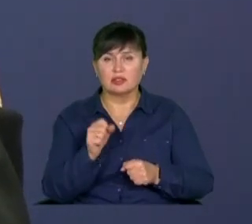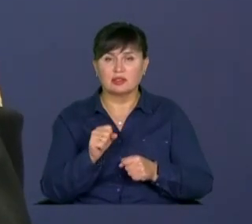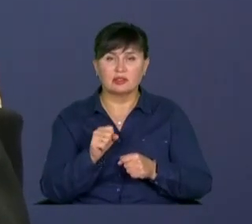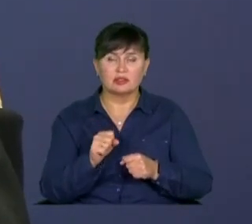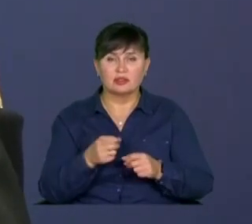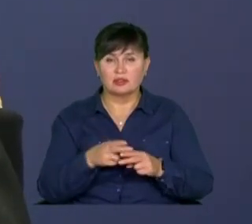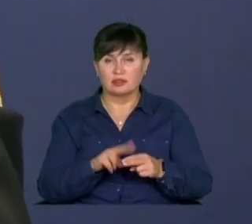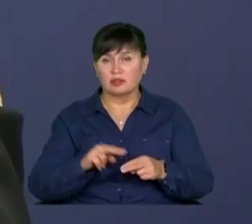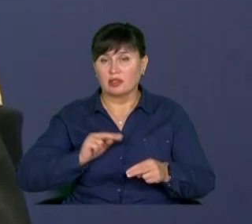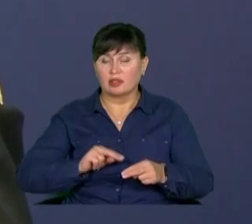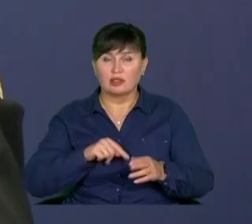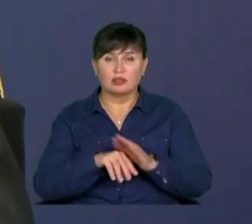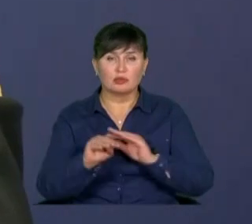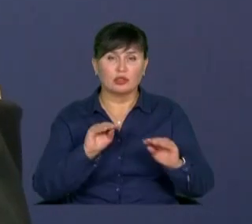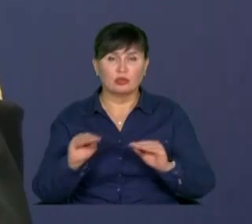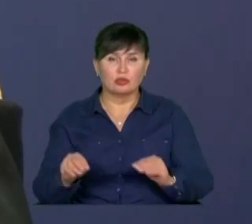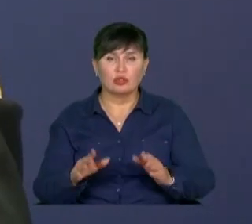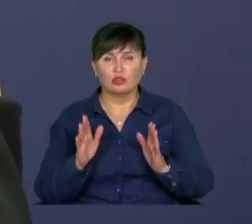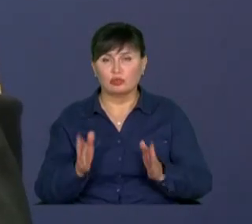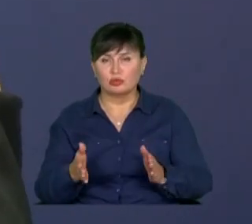эксплуатацию данного сооружения будут